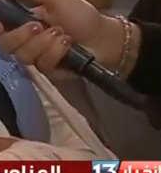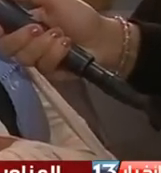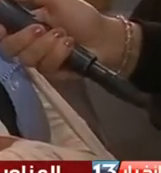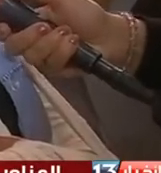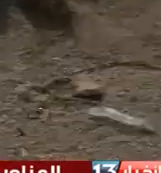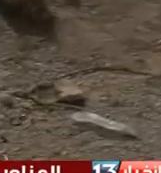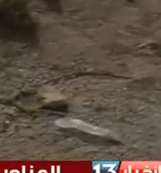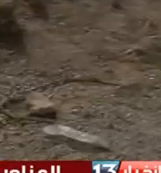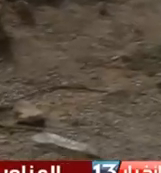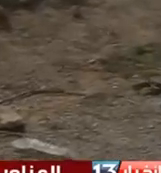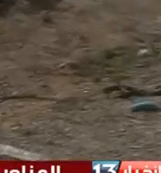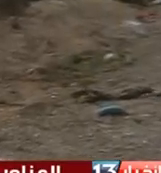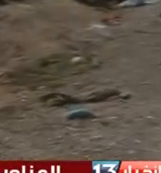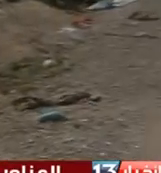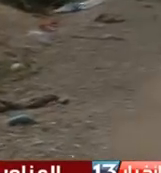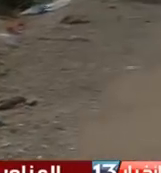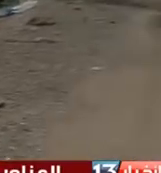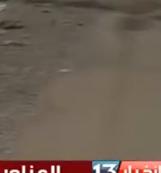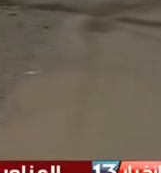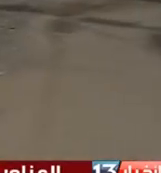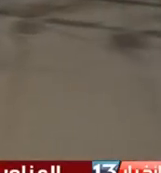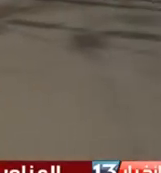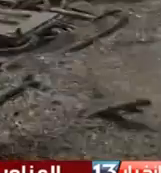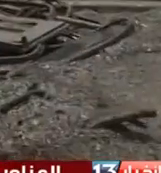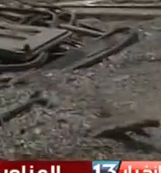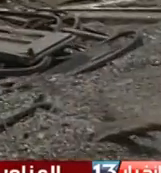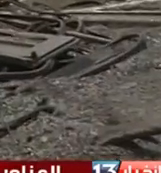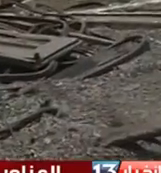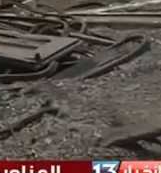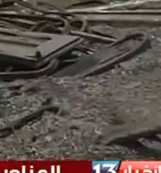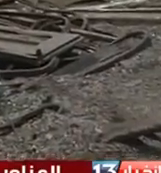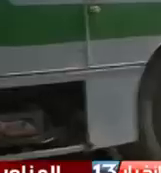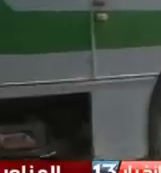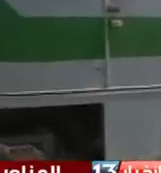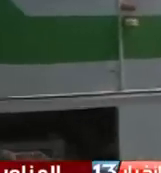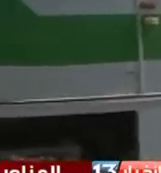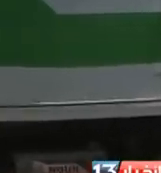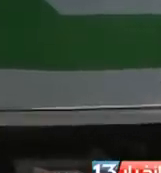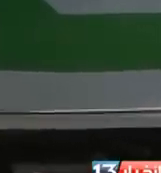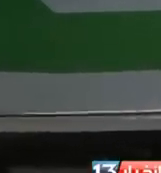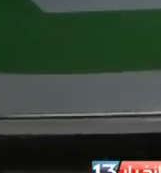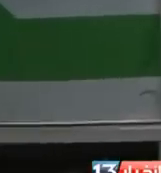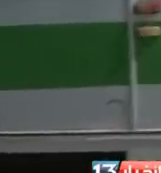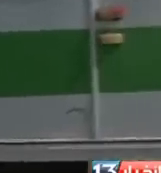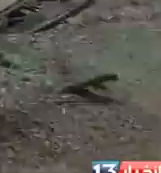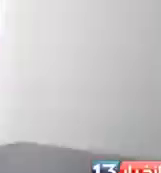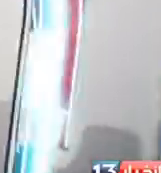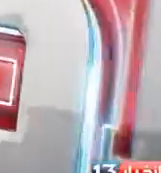65 أخريات في انقلاب حافلة لنقل العاملات بعد اصطدامها بحافلة أخرى في سيدي بنور من ولاية المنستير.